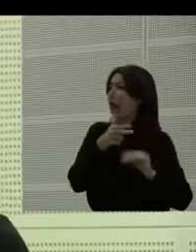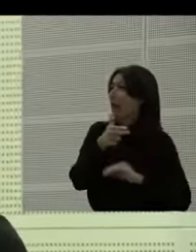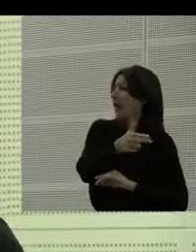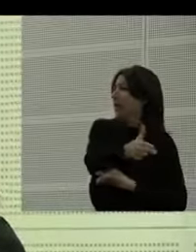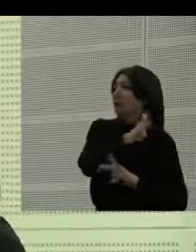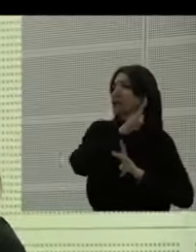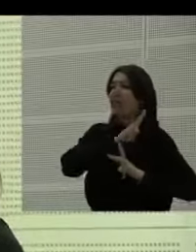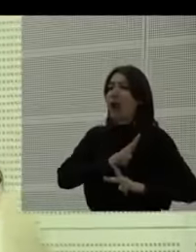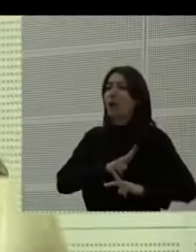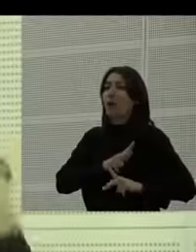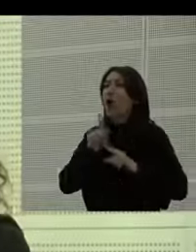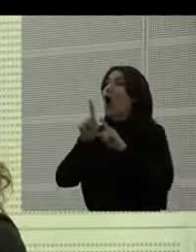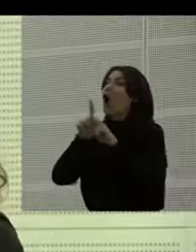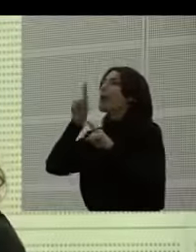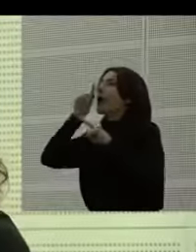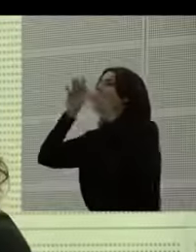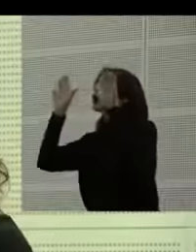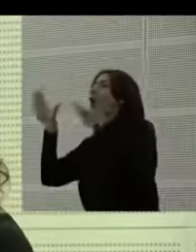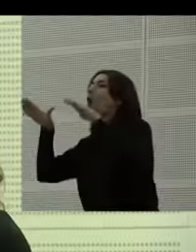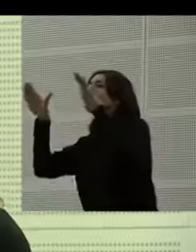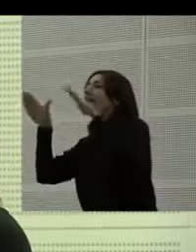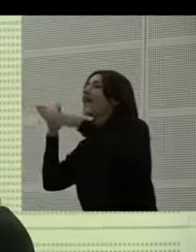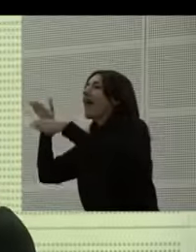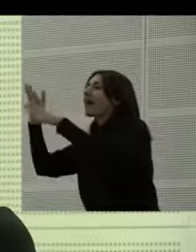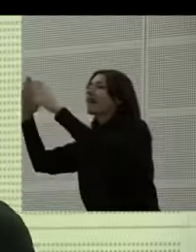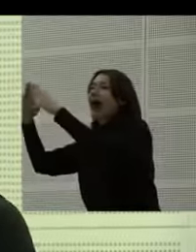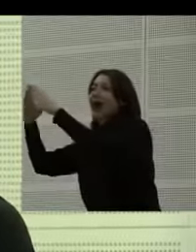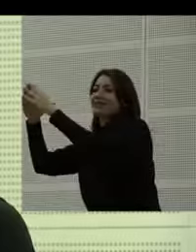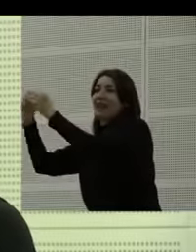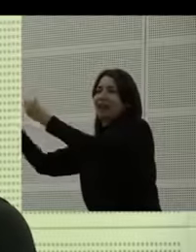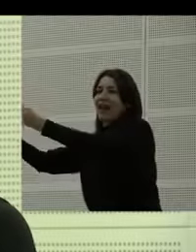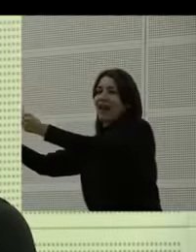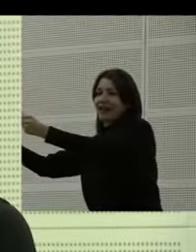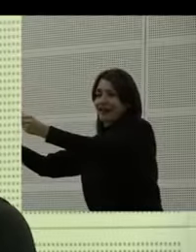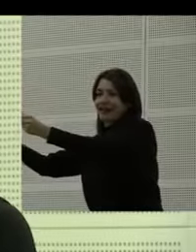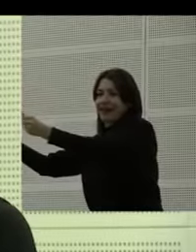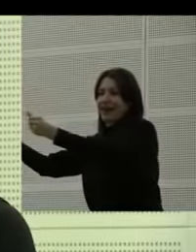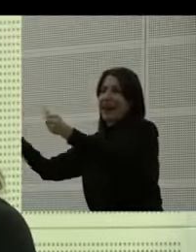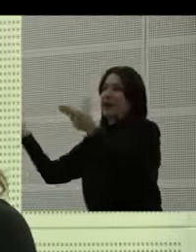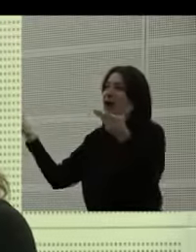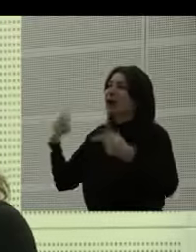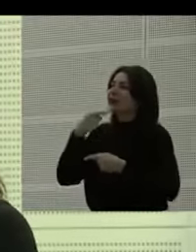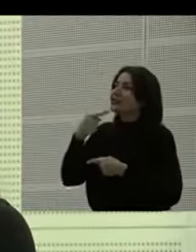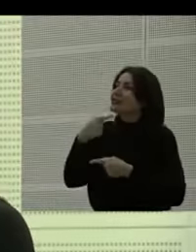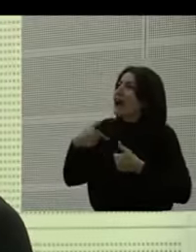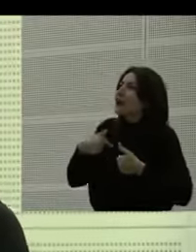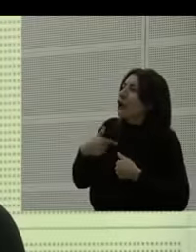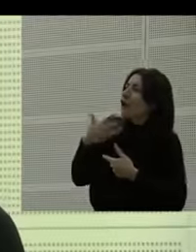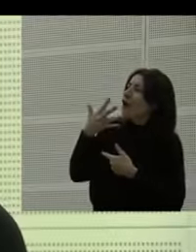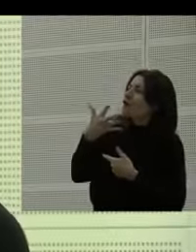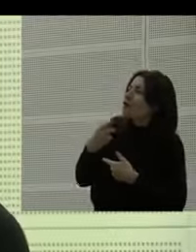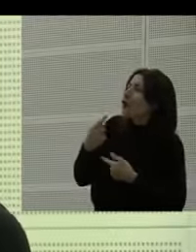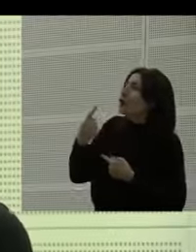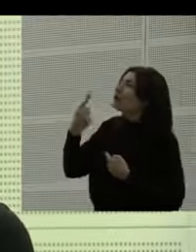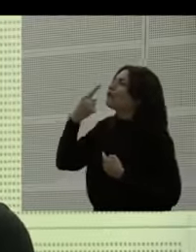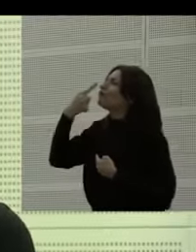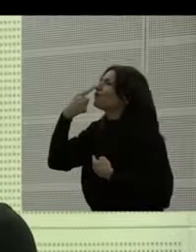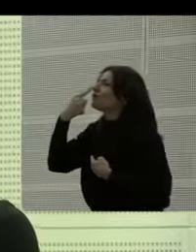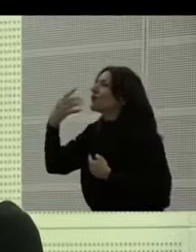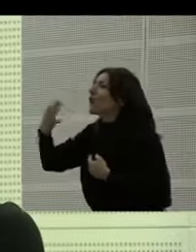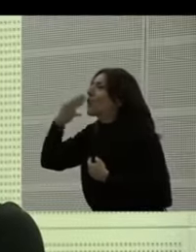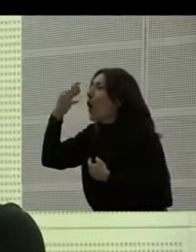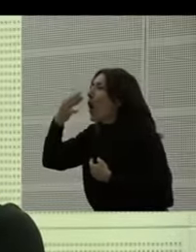le rondini entrano nelle case sulla terra, però le diceva: io voglio annusare i fiori,